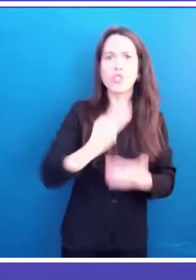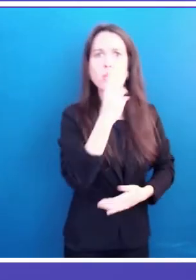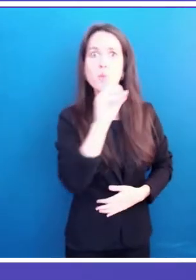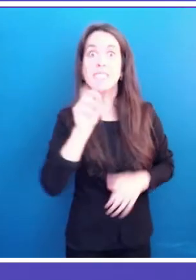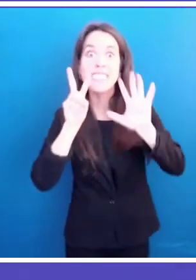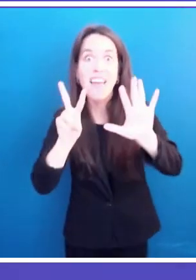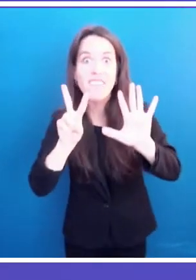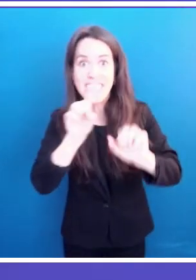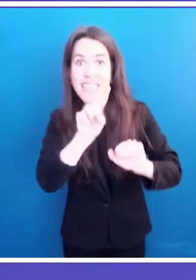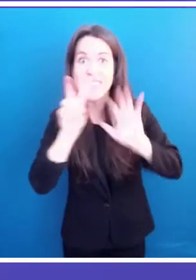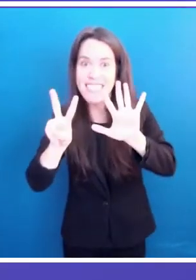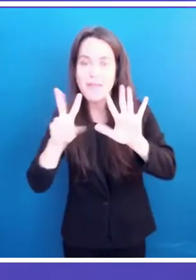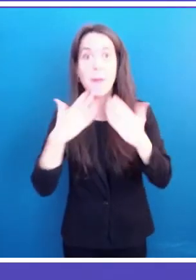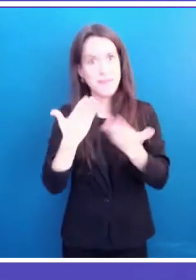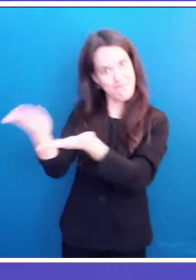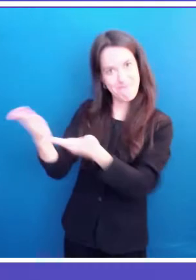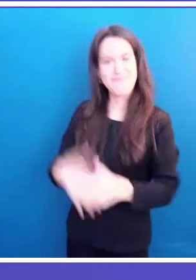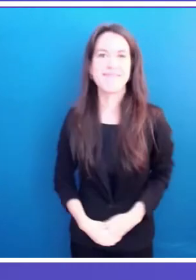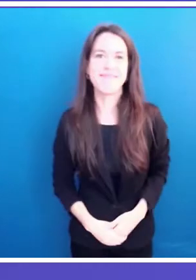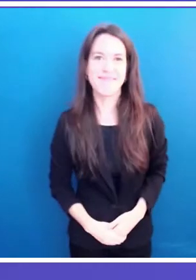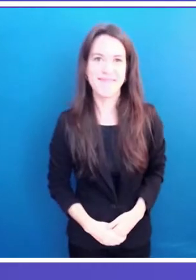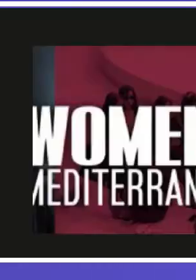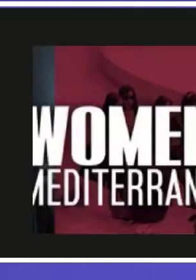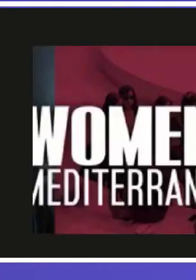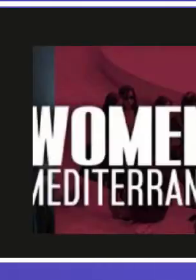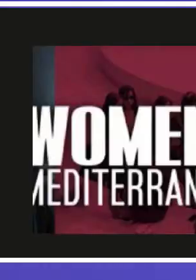العام 2017. نوريا الكلمة لك، تفضلي.